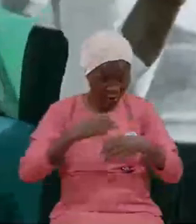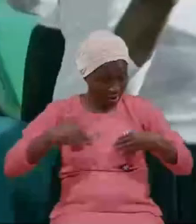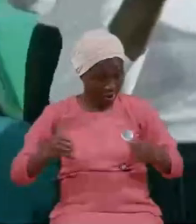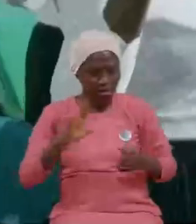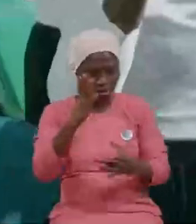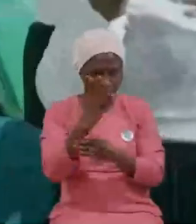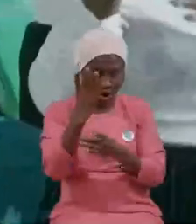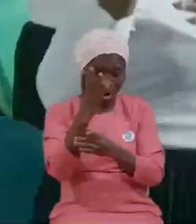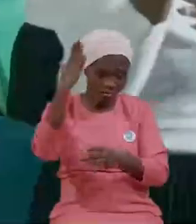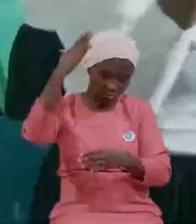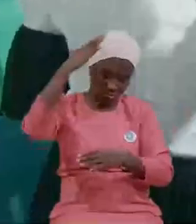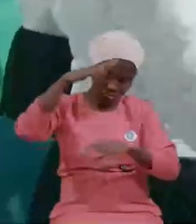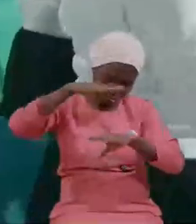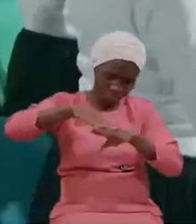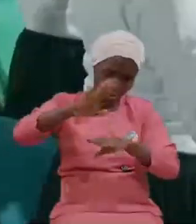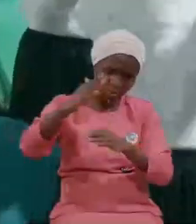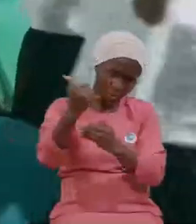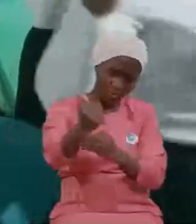problème, et lève la deuxième main.